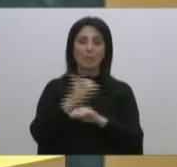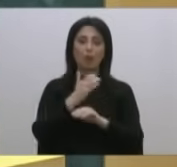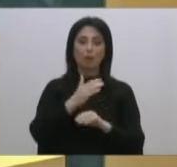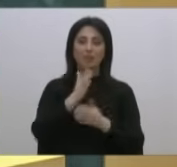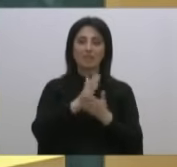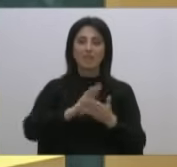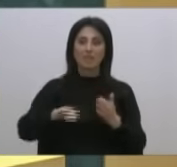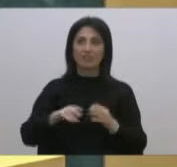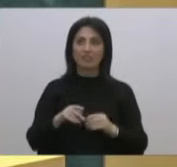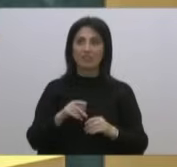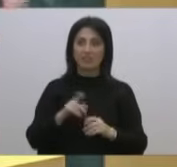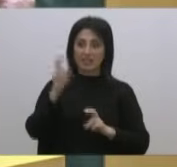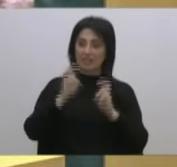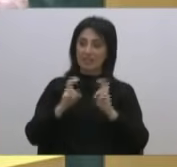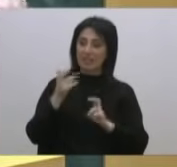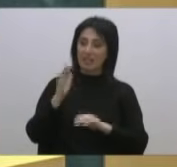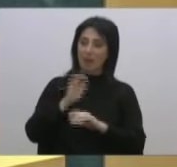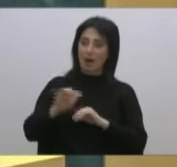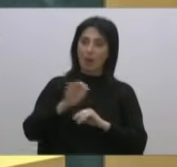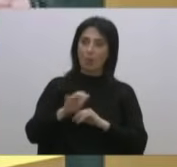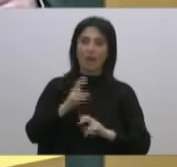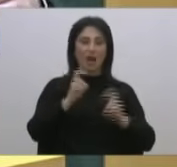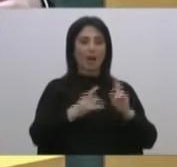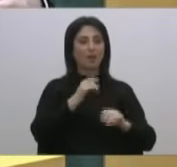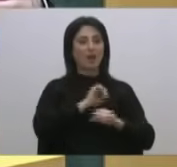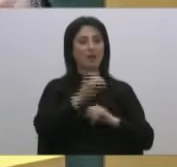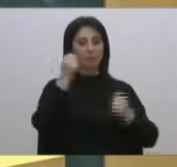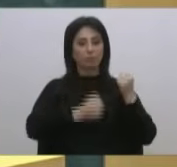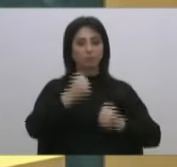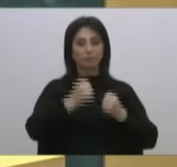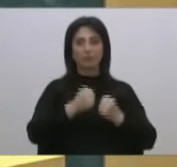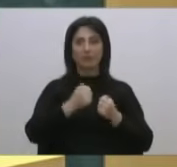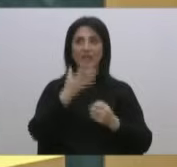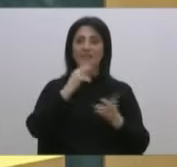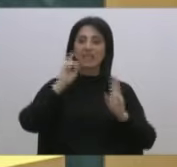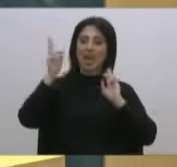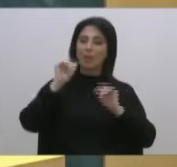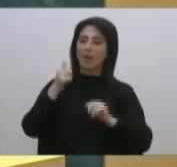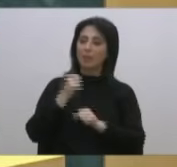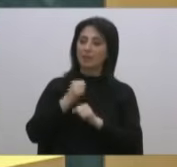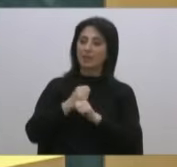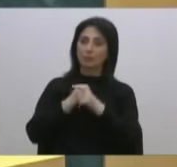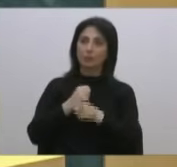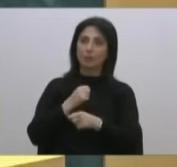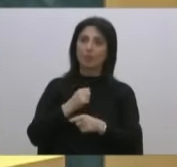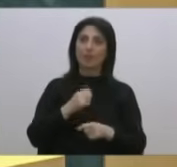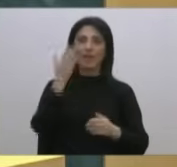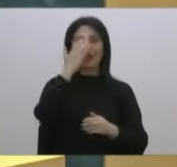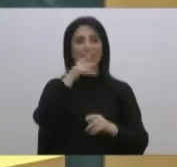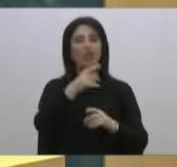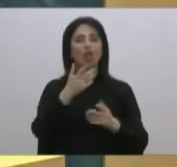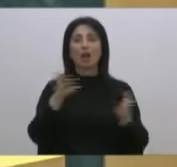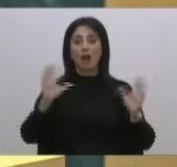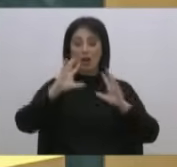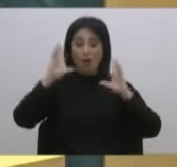lizgareș. Anu, sat armo ramdes gamo ușuieps, carhane ramdes gamo ușuieps, silamazi saloni ramdes gamo ușuieps, kino ramdeni